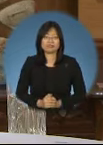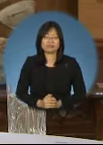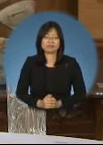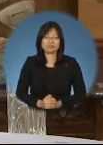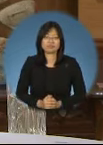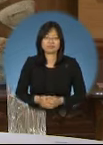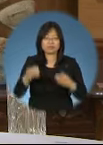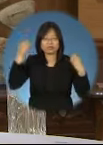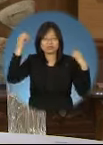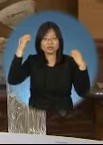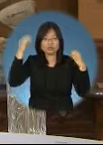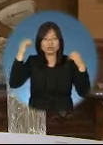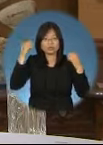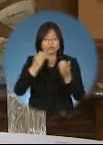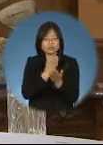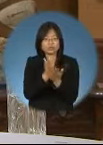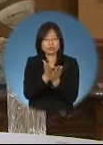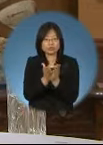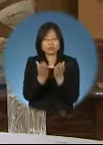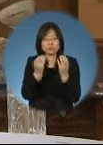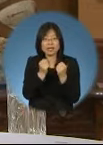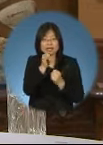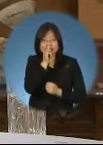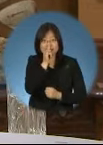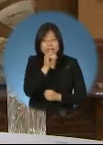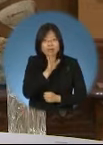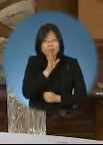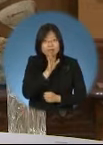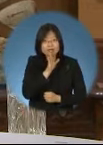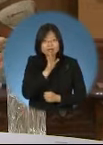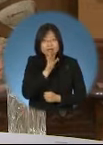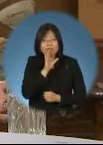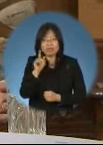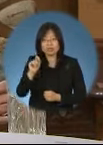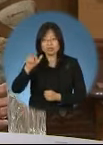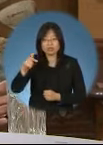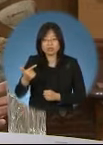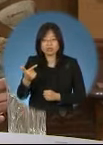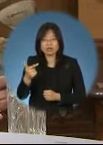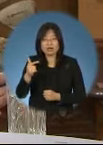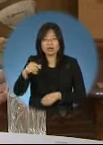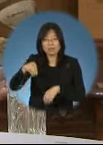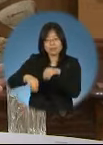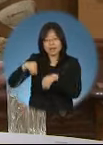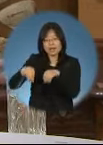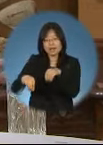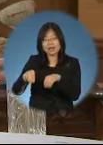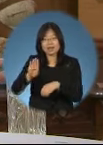뭐 춤, 무용에도 여러 종류가 있지 않습니까? 뭐 고전 발레 이런 것도 있고.